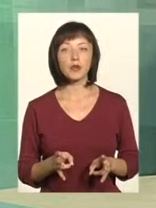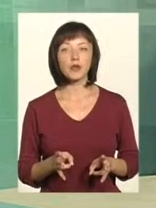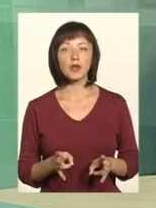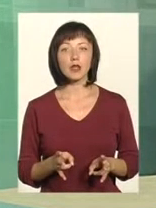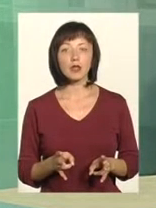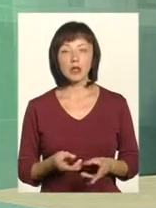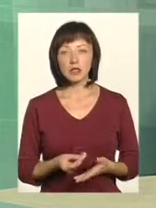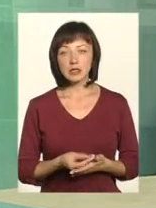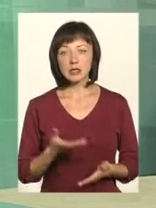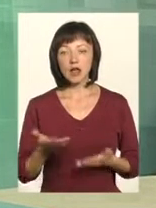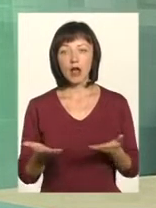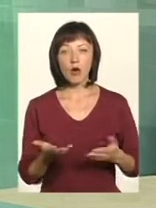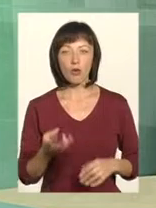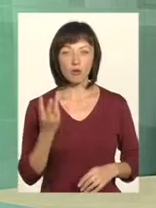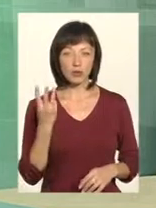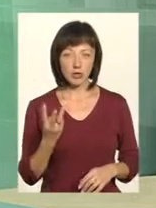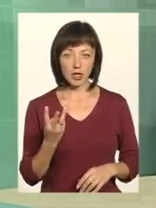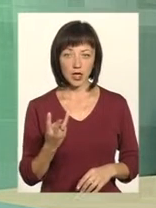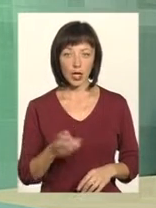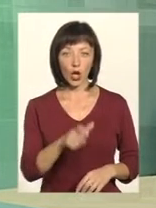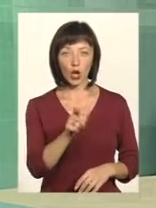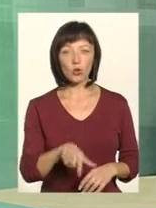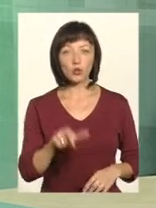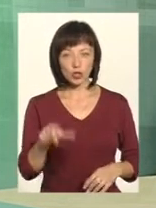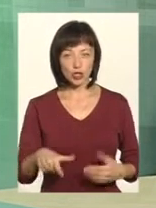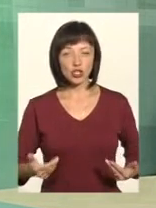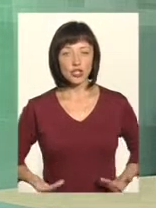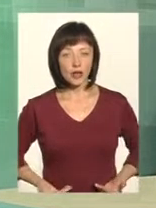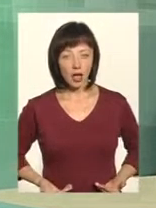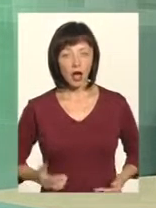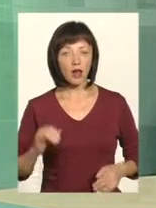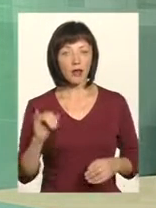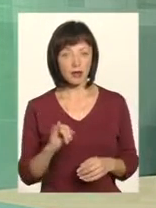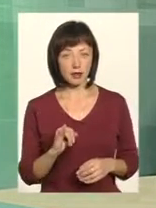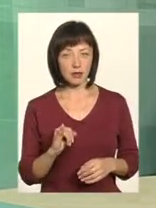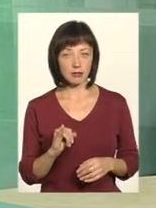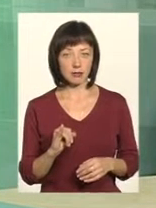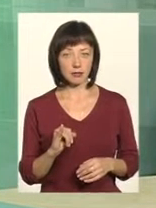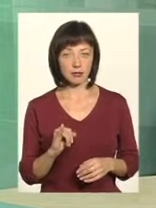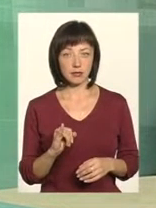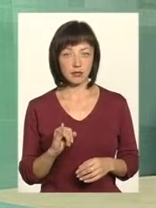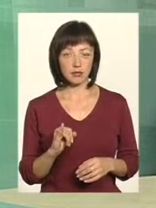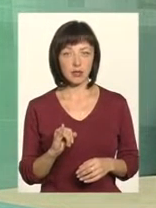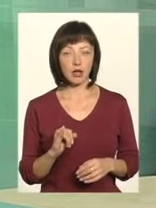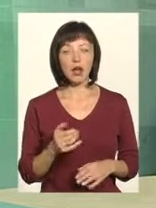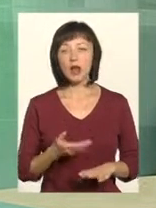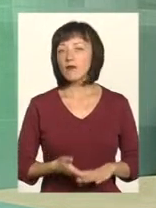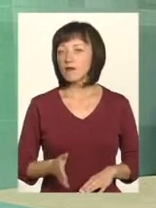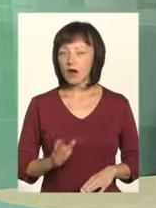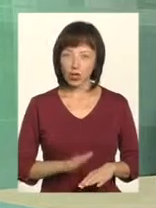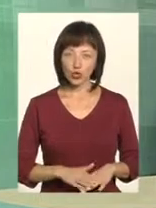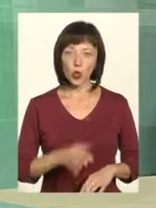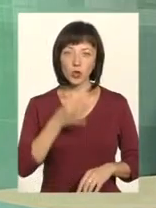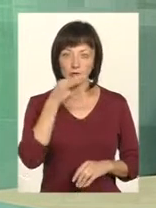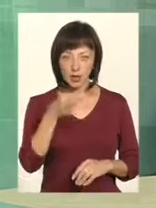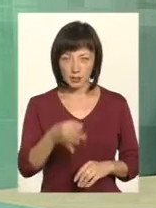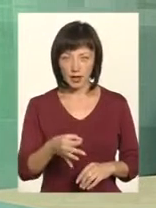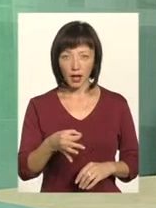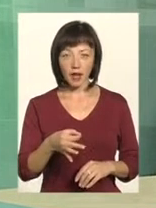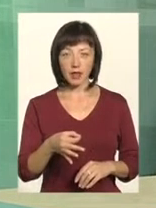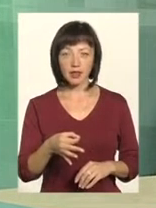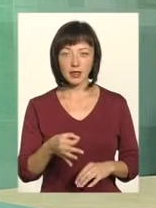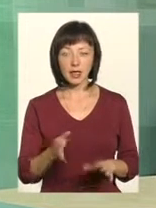ціна якому три людських життя. І важко сказати,